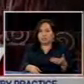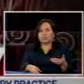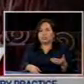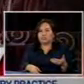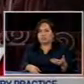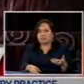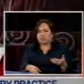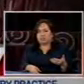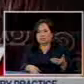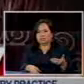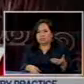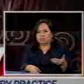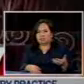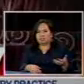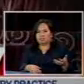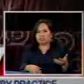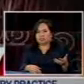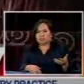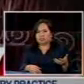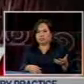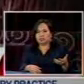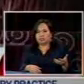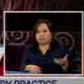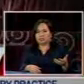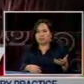Opo, dahil well, kasi nga po